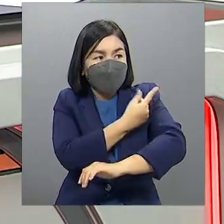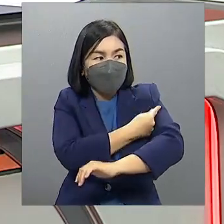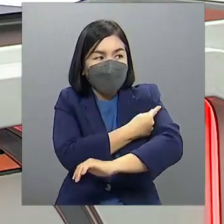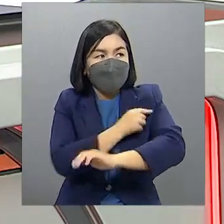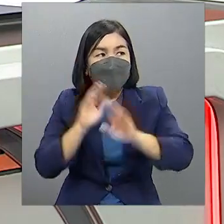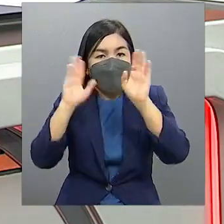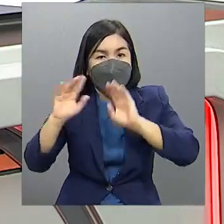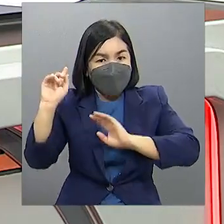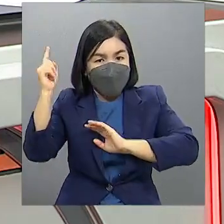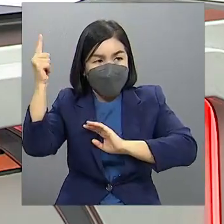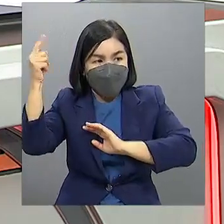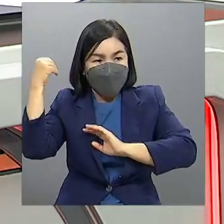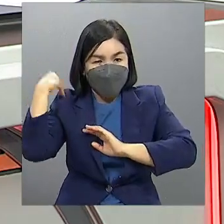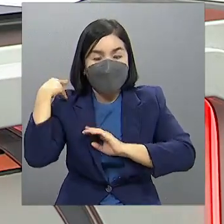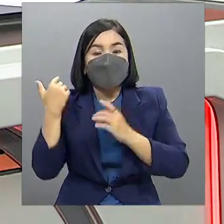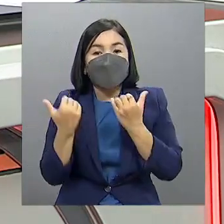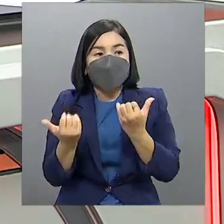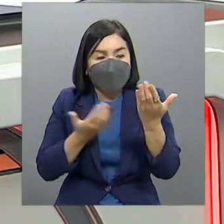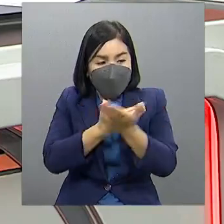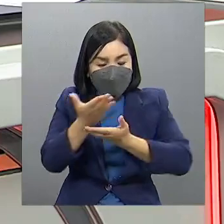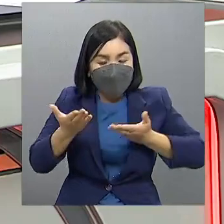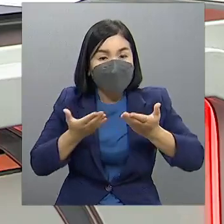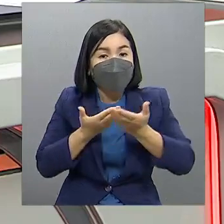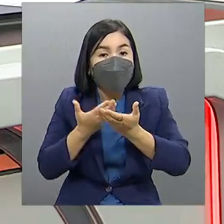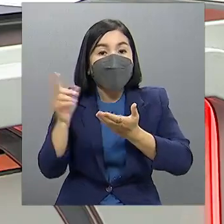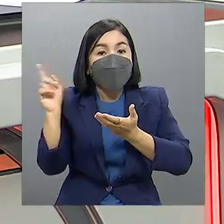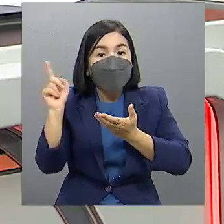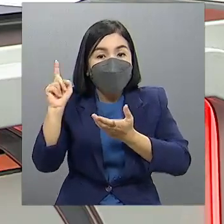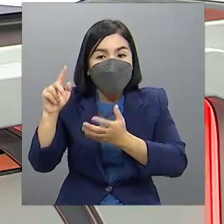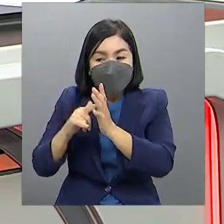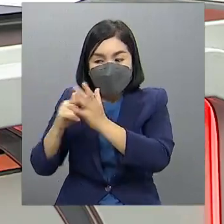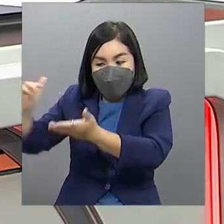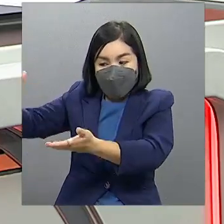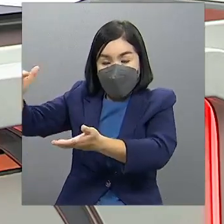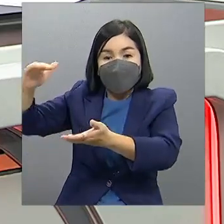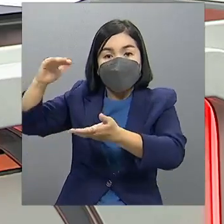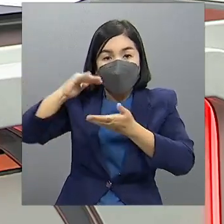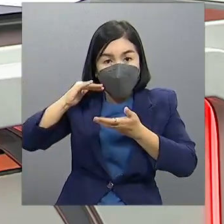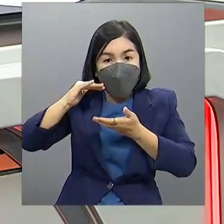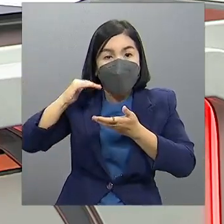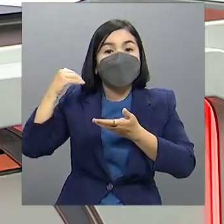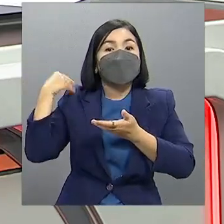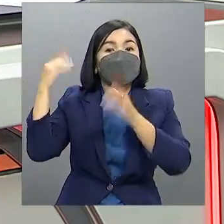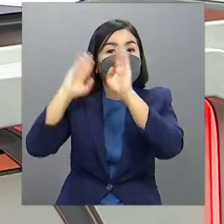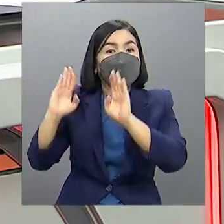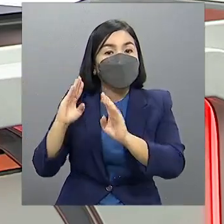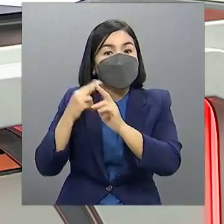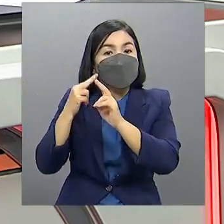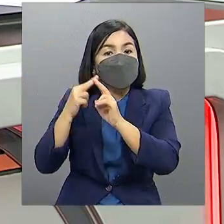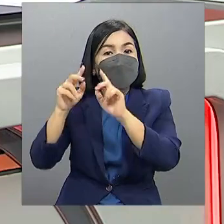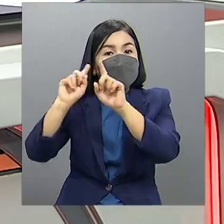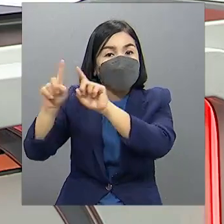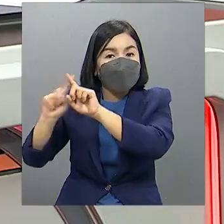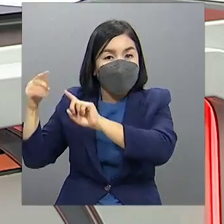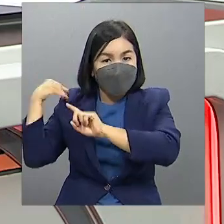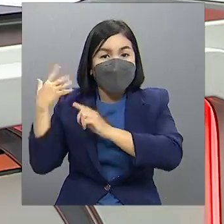จนถึงตอนนี้มีการพิจารณาเรื่องการนำเข้าวัคซีนไอเจนเนอเรชั่นที่ 2เข้ามาด้วยนะคะโดยจะต้องไปดูจากผลการ